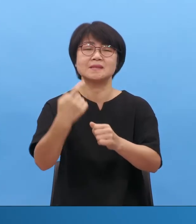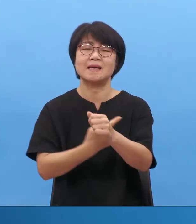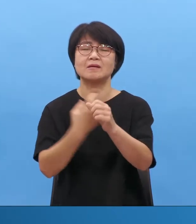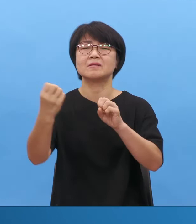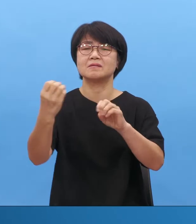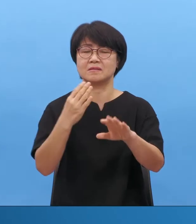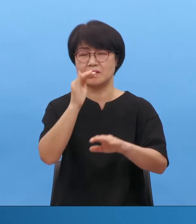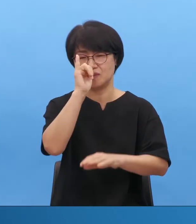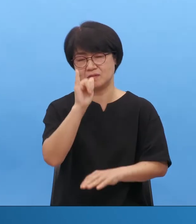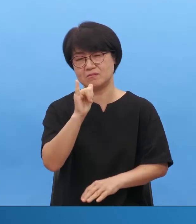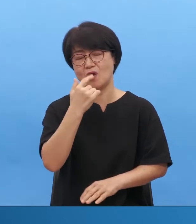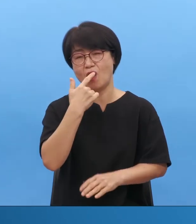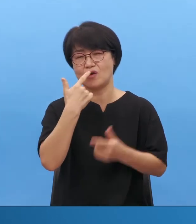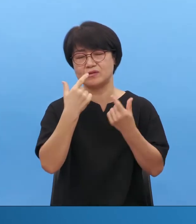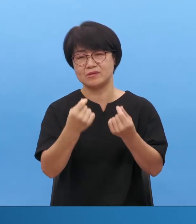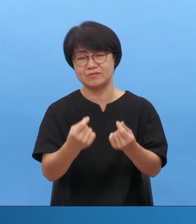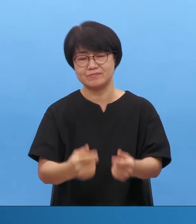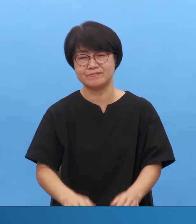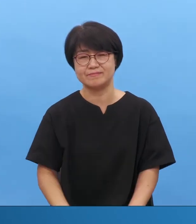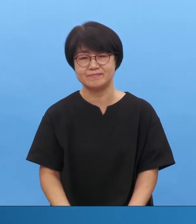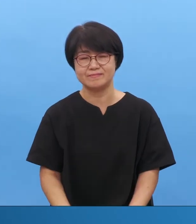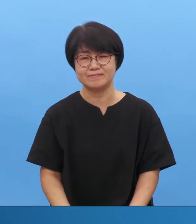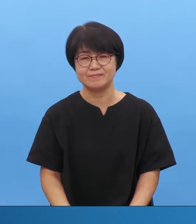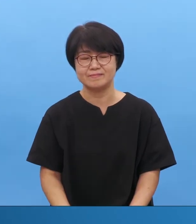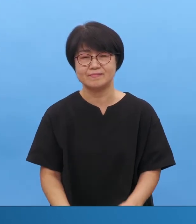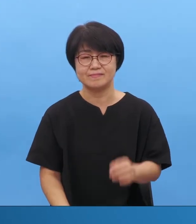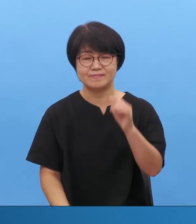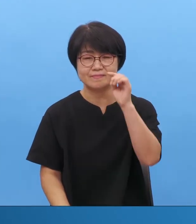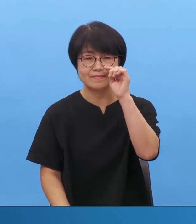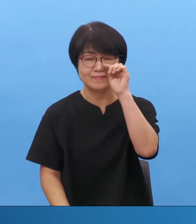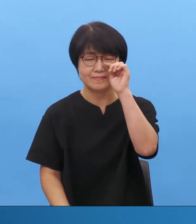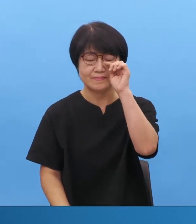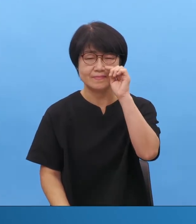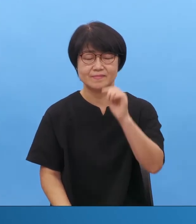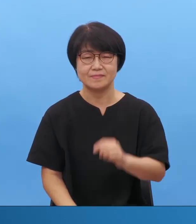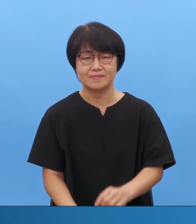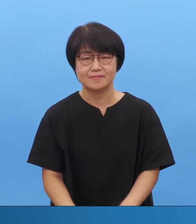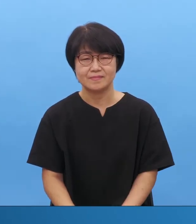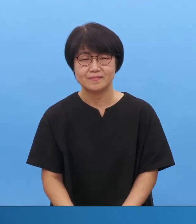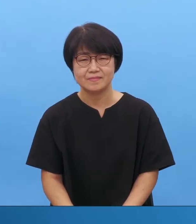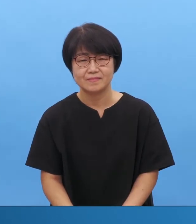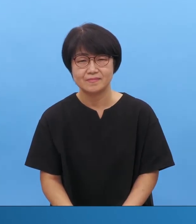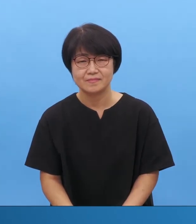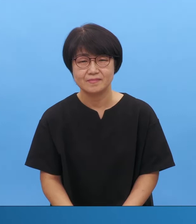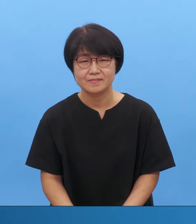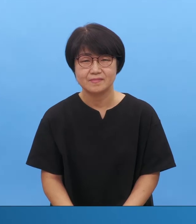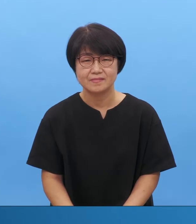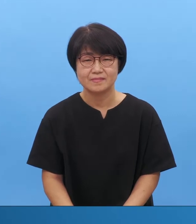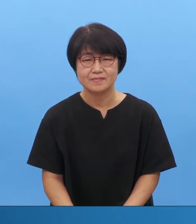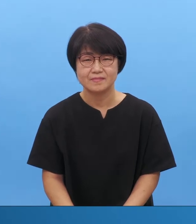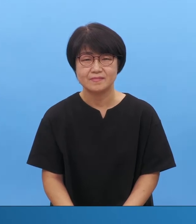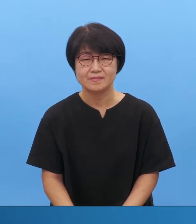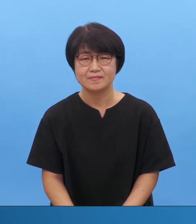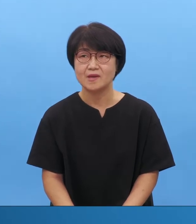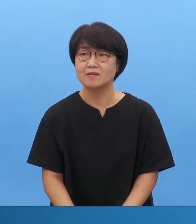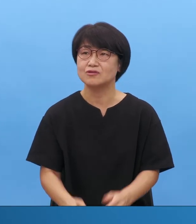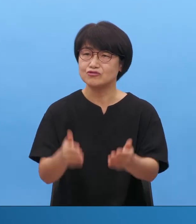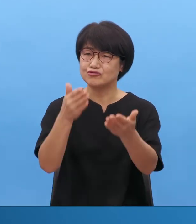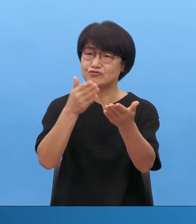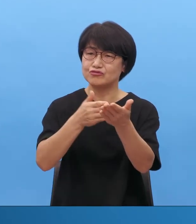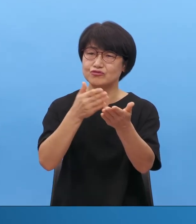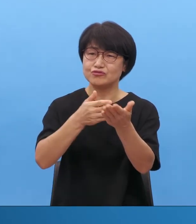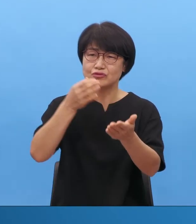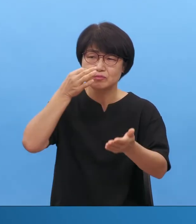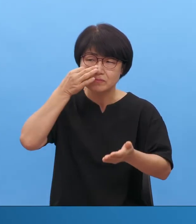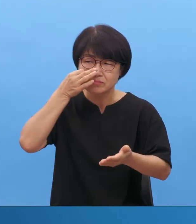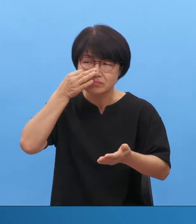to take place. 뭐 지금 뭐 뉴스 보니까 우리나라에 큰 다른 나라들이 우리하고 뭐 계약하겠다 이런 것들이 많아져요. Right now, if you're watching